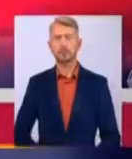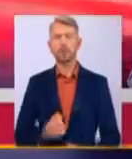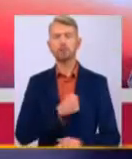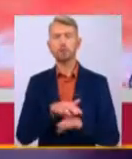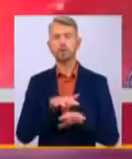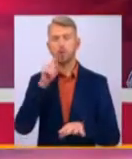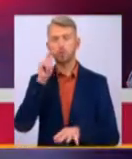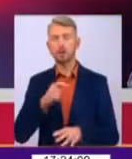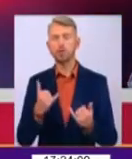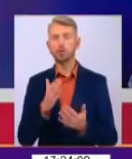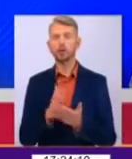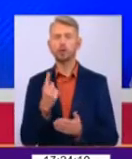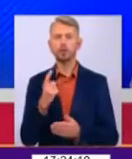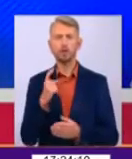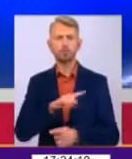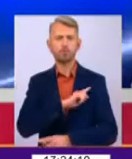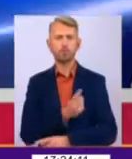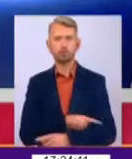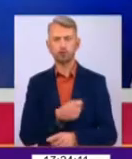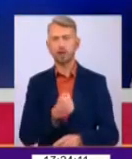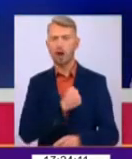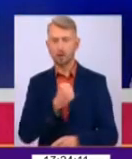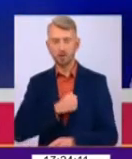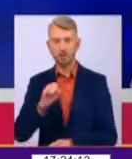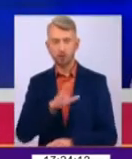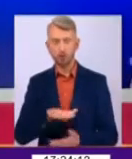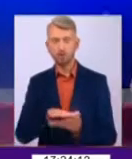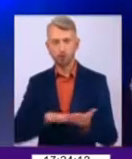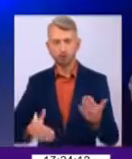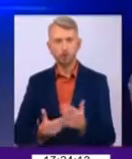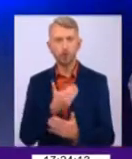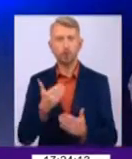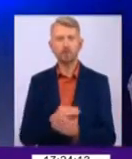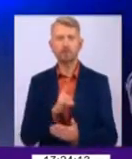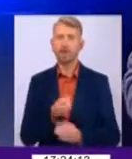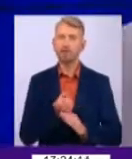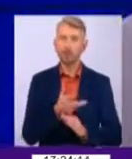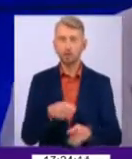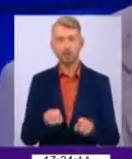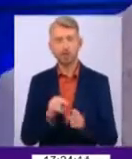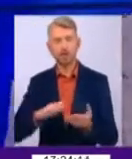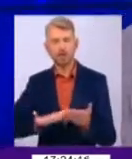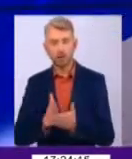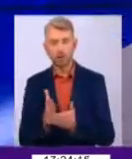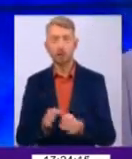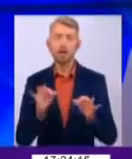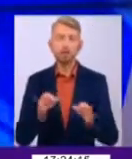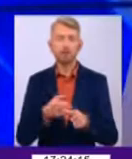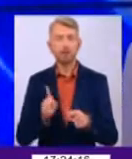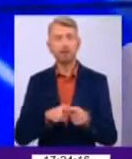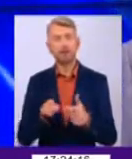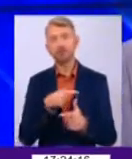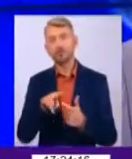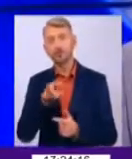Збройні сили України сьогодні є однією з потужніших армій Європи та продовжують оновлюватись як в кількості, так і в якості. Правда це чи ні, а